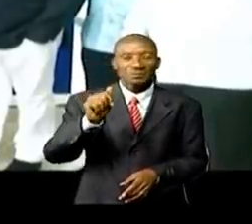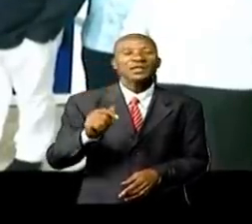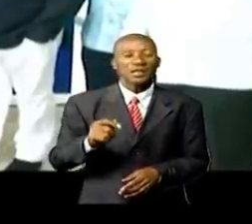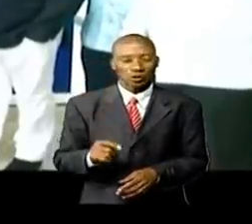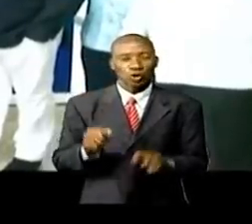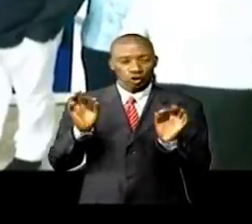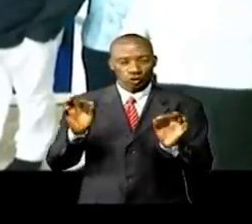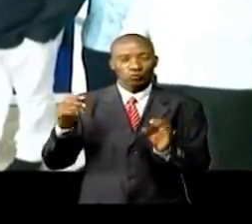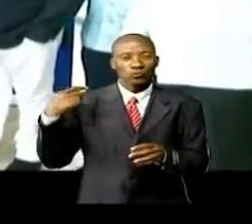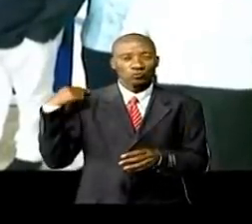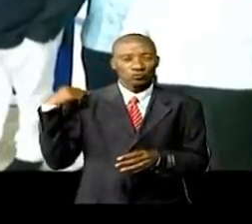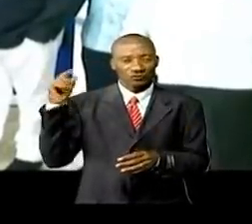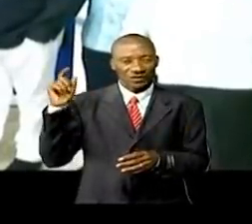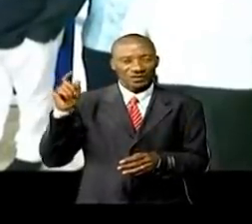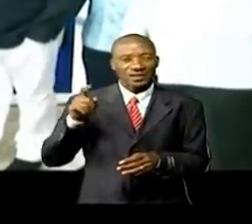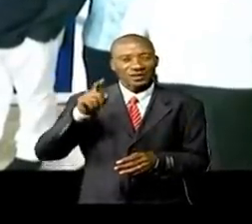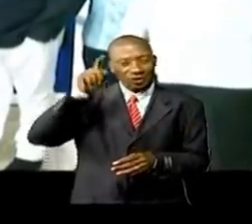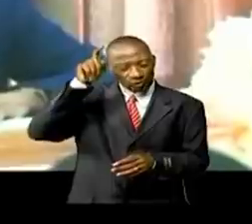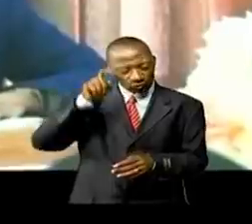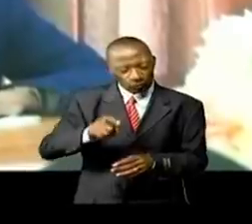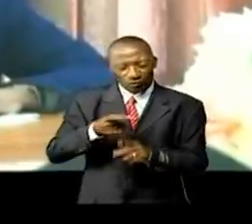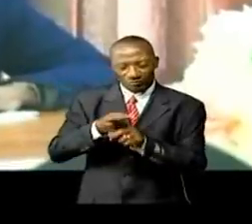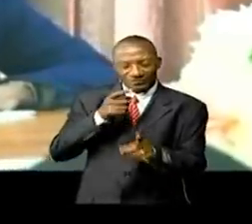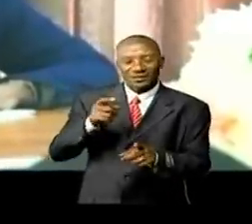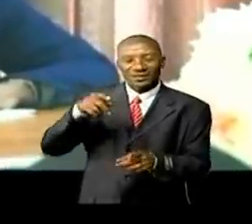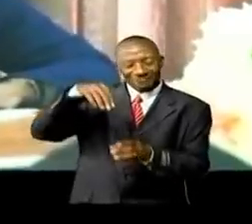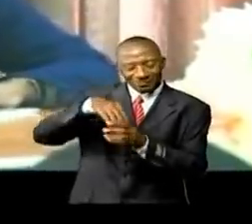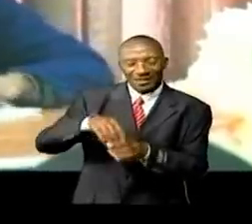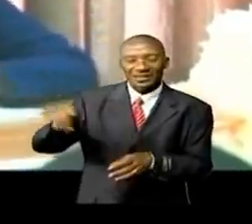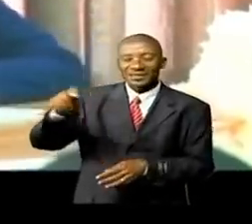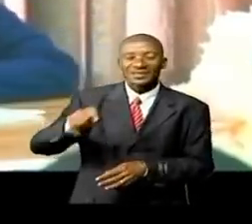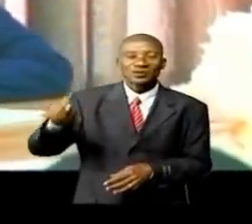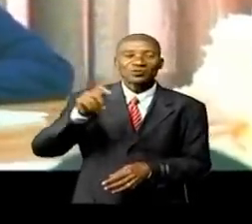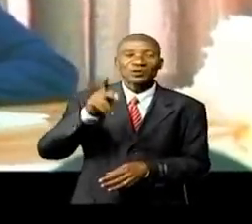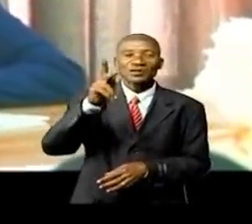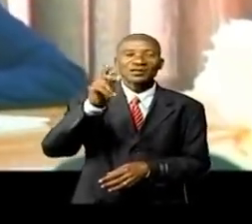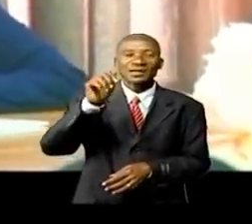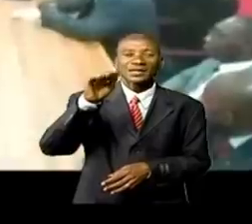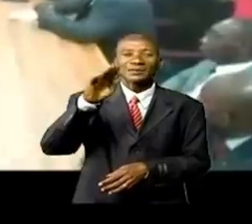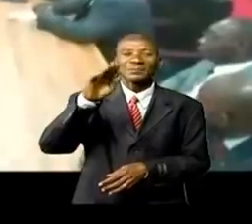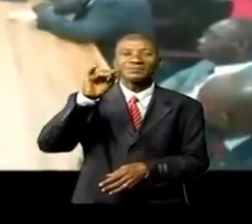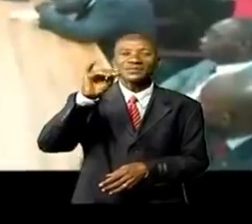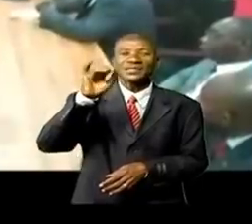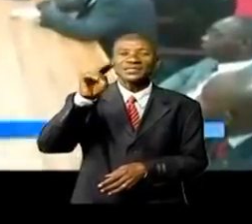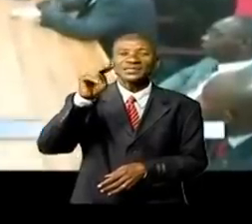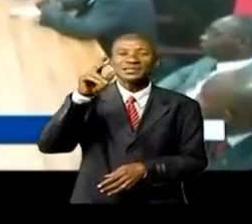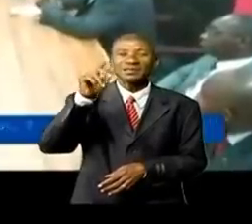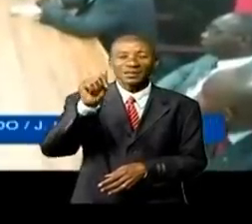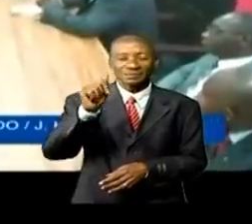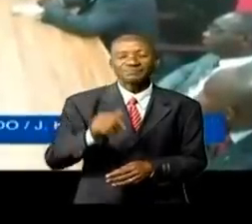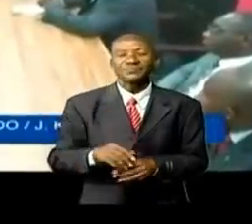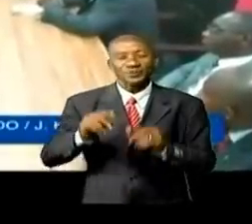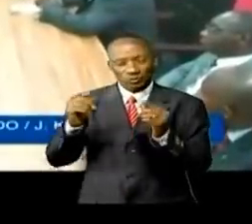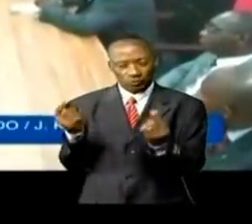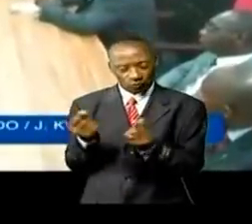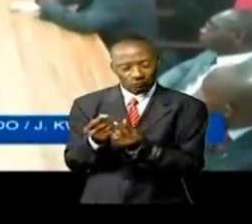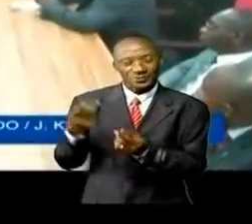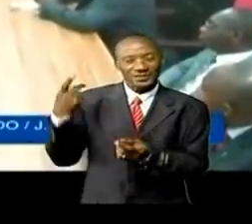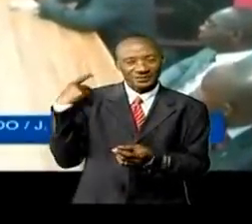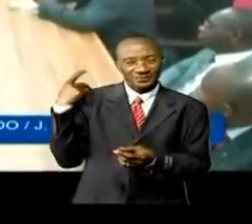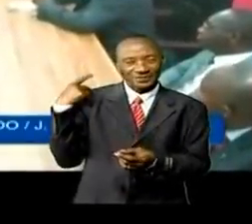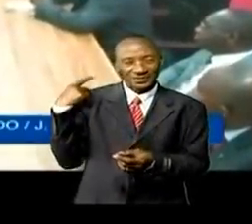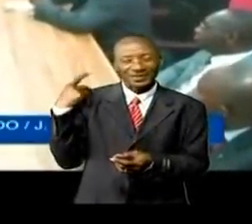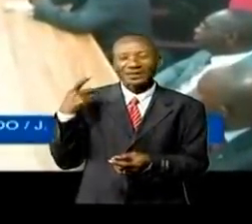venir toujours du territoire de Cabinda. Le caucus des élus nationaux de la province de l'Omami sont repartis avec une